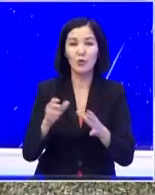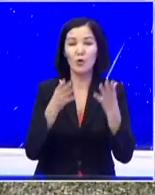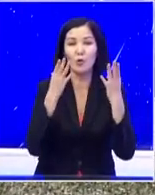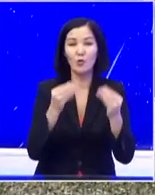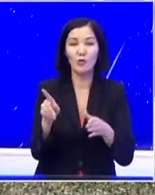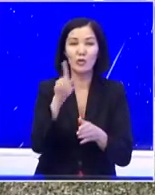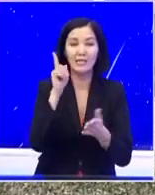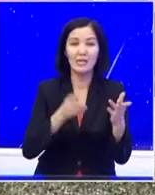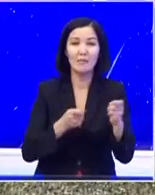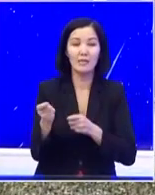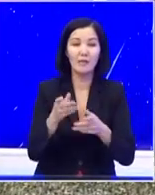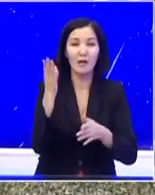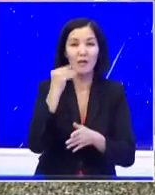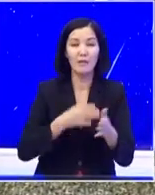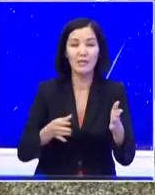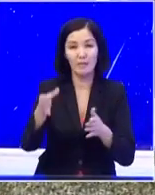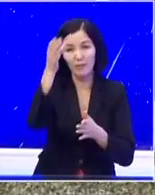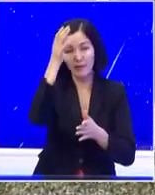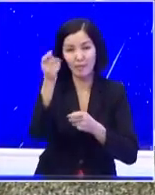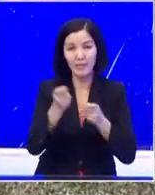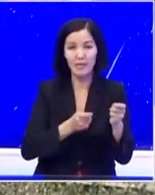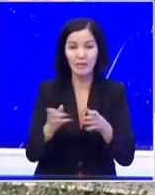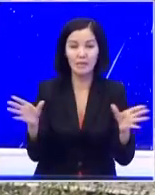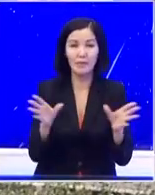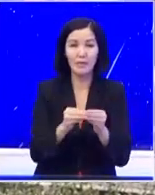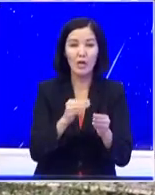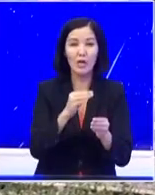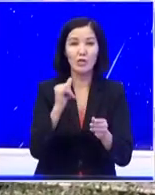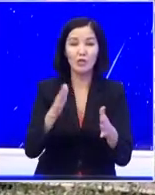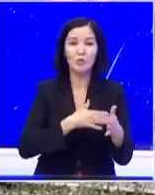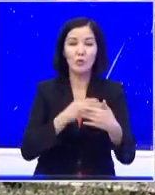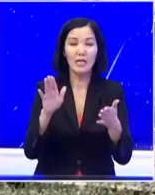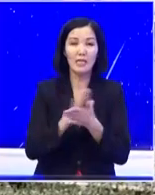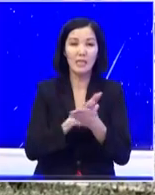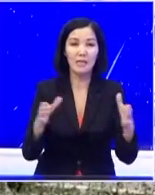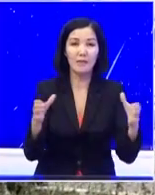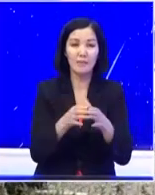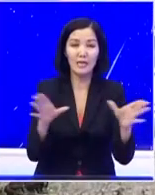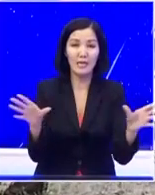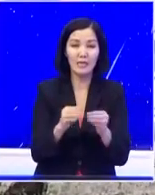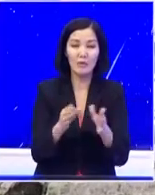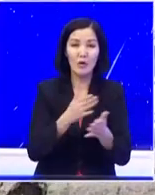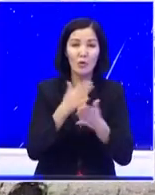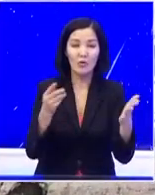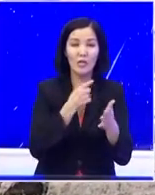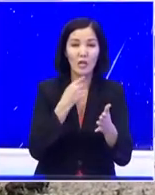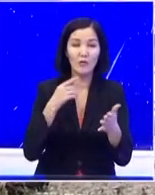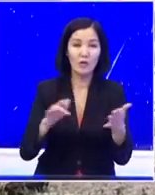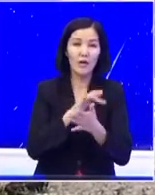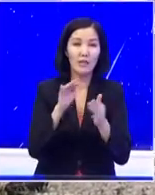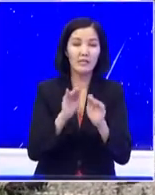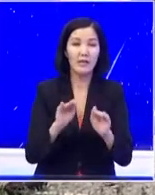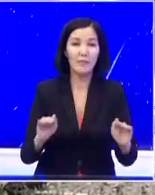жастар басқармасы, Алматы облысының білім басқармасы және де Жетісу еріктілерінің бірлескен үлкен Талдықорған қаласындағы